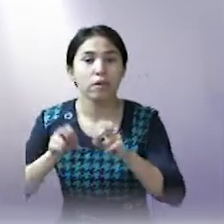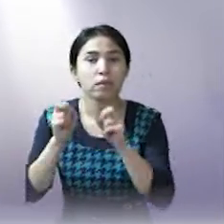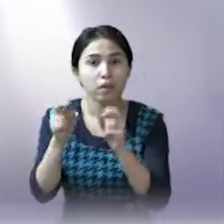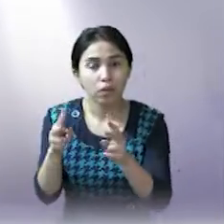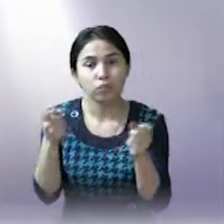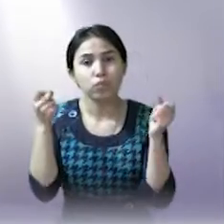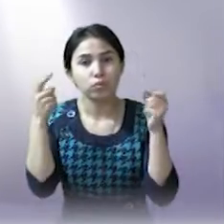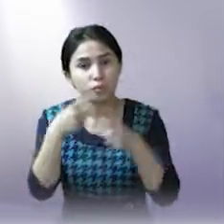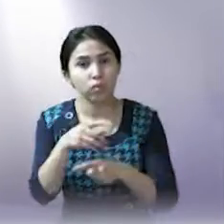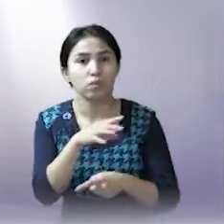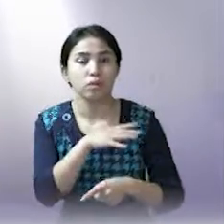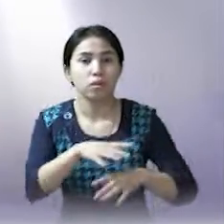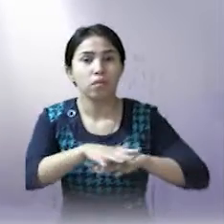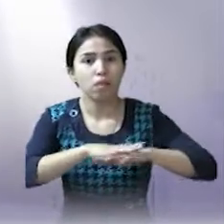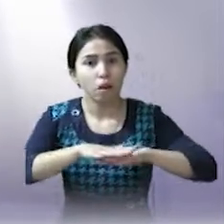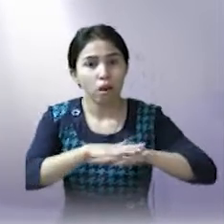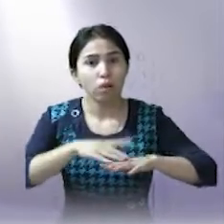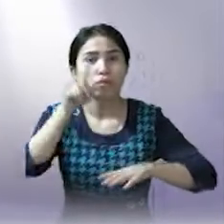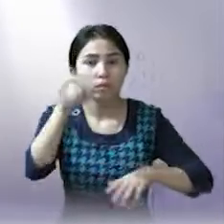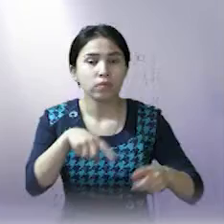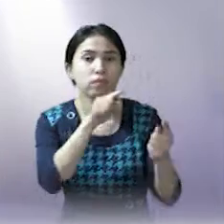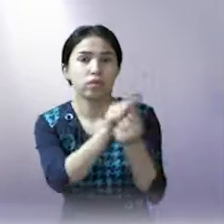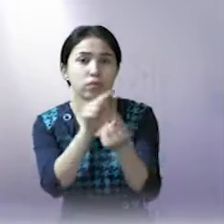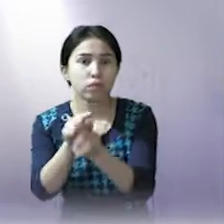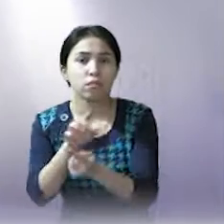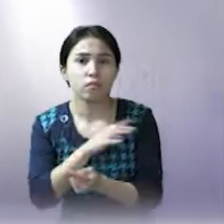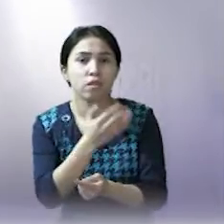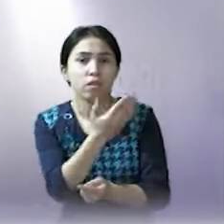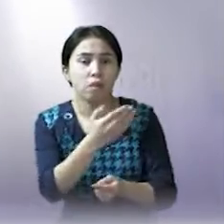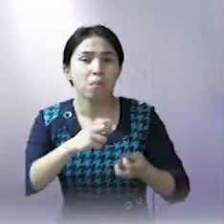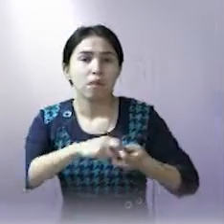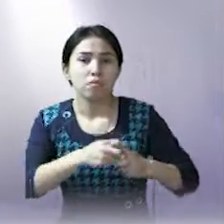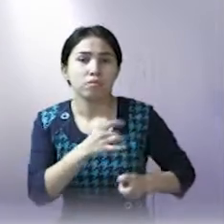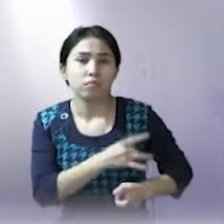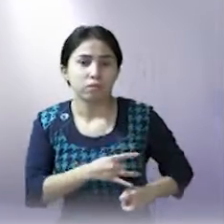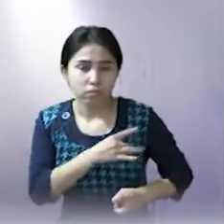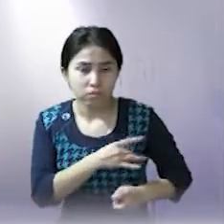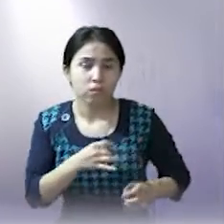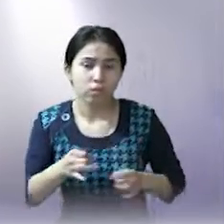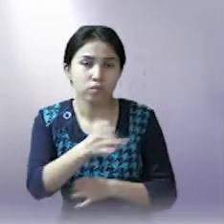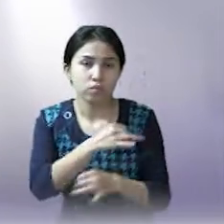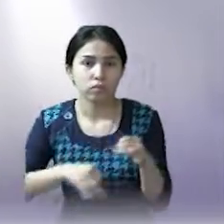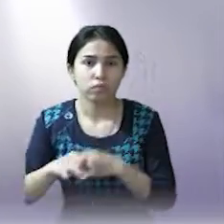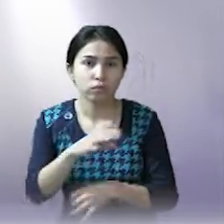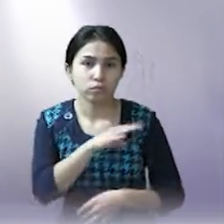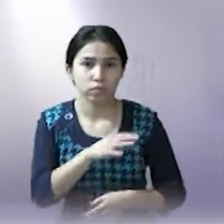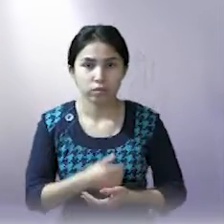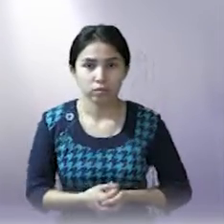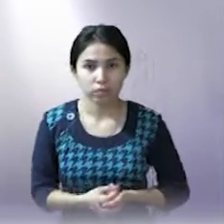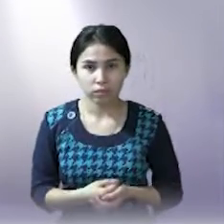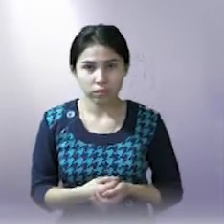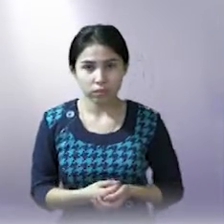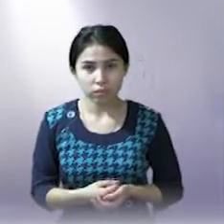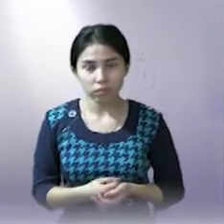Сонымен қатар жергілікті жұртпен жүздесіп, бірқатар мәселелер Бұқарамен бірге талқыланды. Толығырақ әріптесім Нұрлан